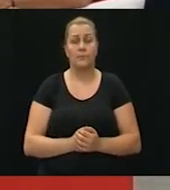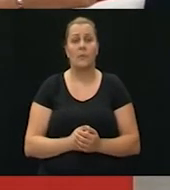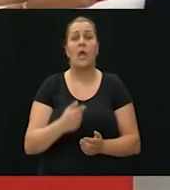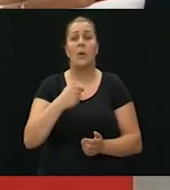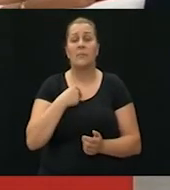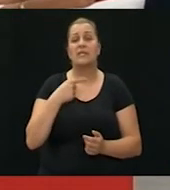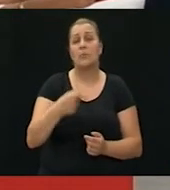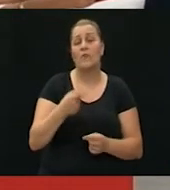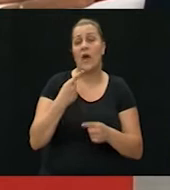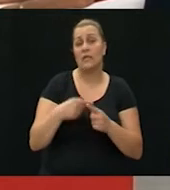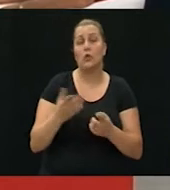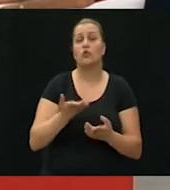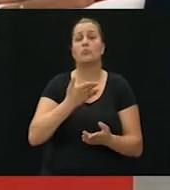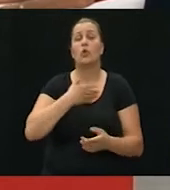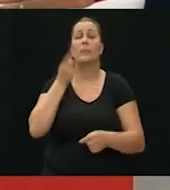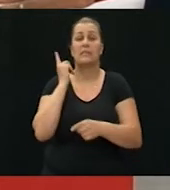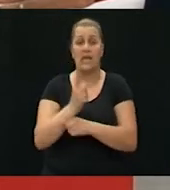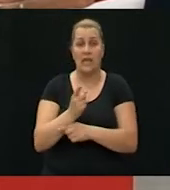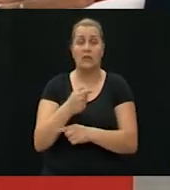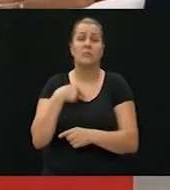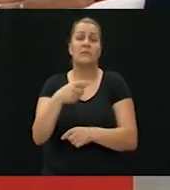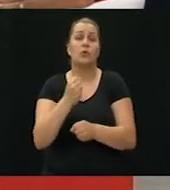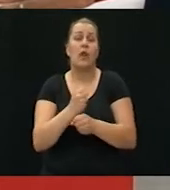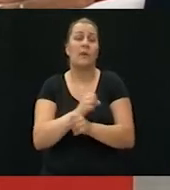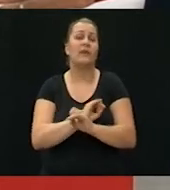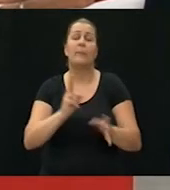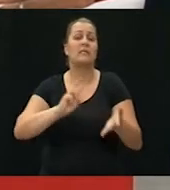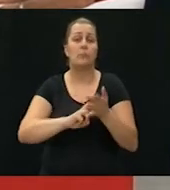Ali mi smo taj dio što smo mi dobili zadatak, mi smo to odradili bez problema.